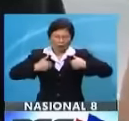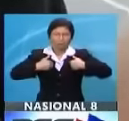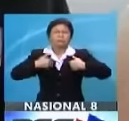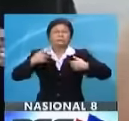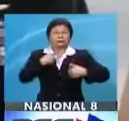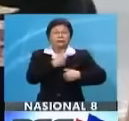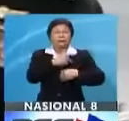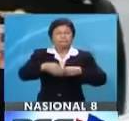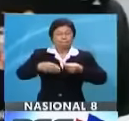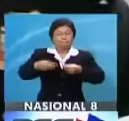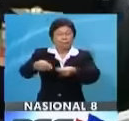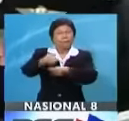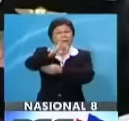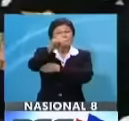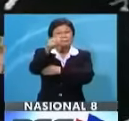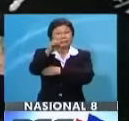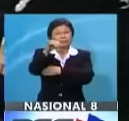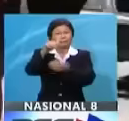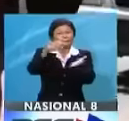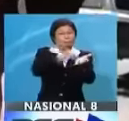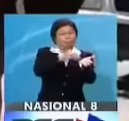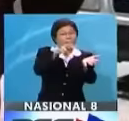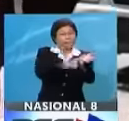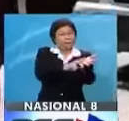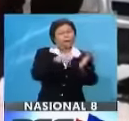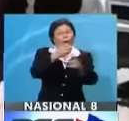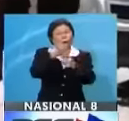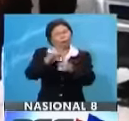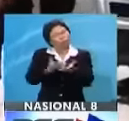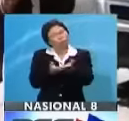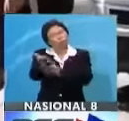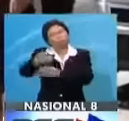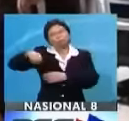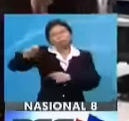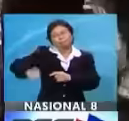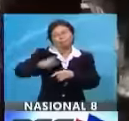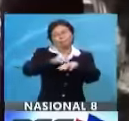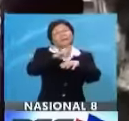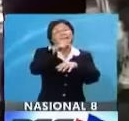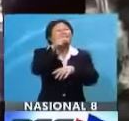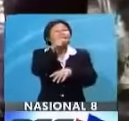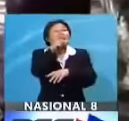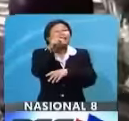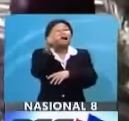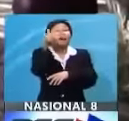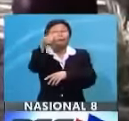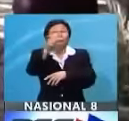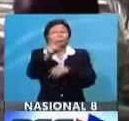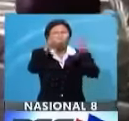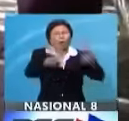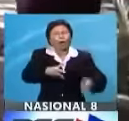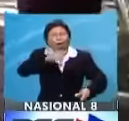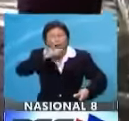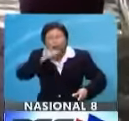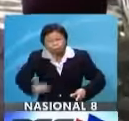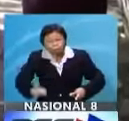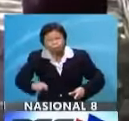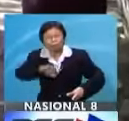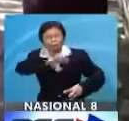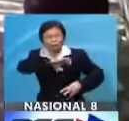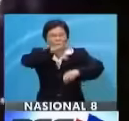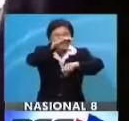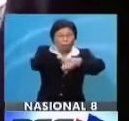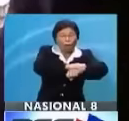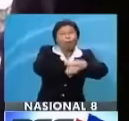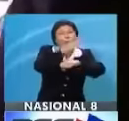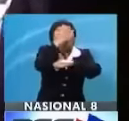jamin, ada yang kita terus ke mahkamah. Di Alustar Kedah, seorang warga emas antara yang ditahan sepasukan polis